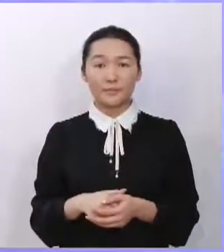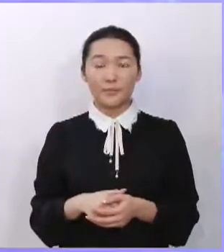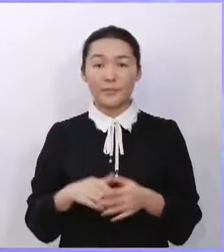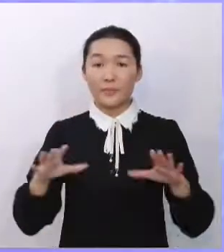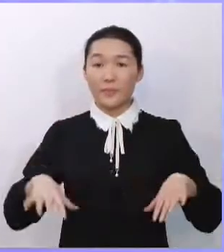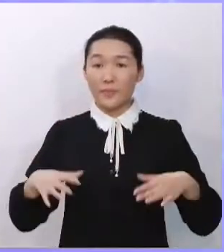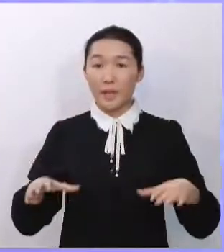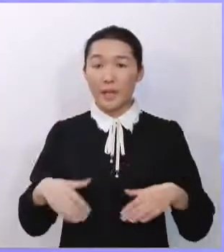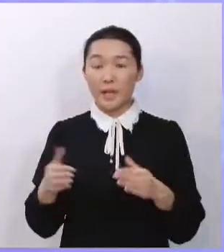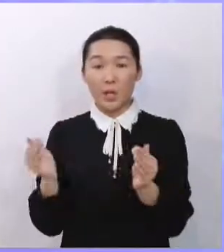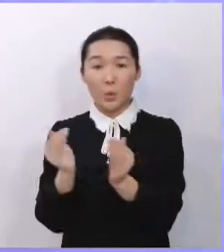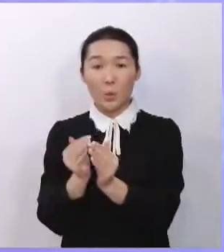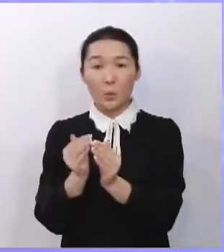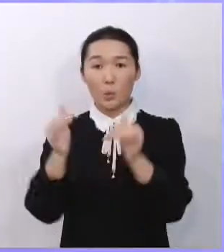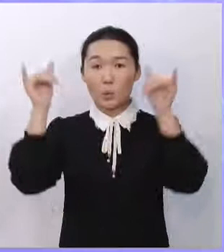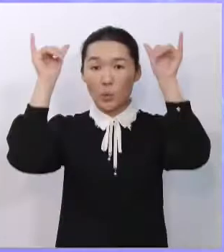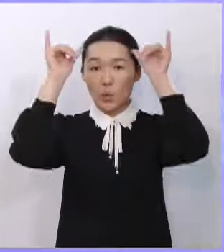Бе, кулун, уй.